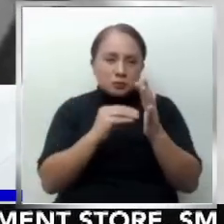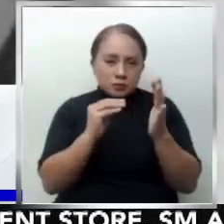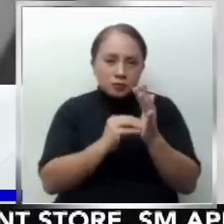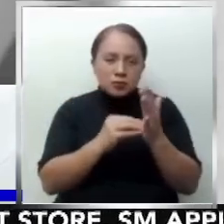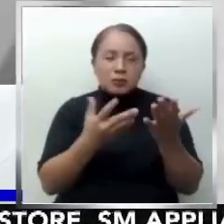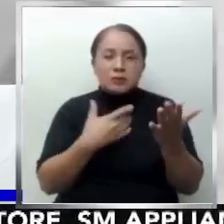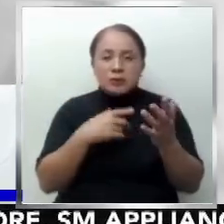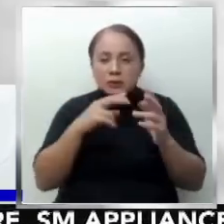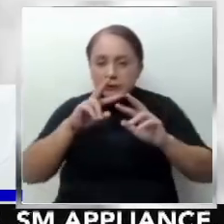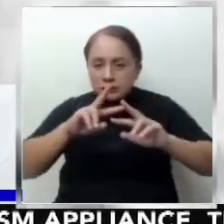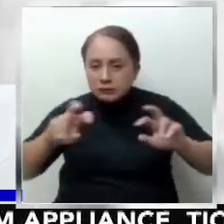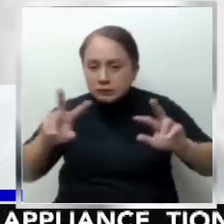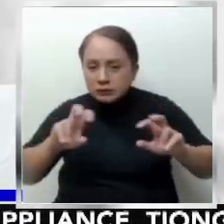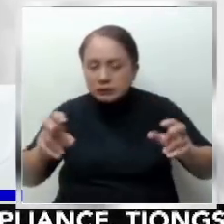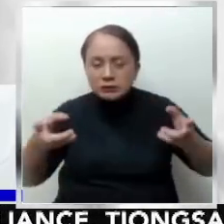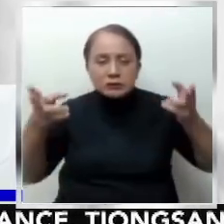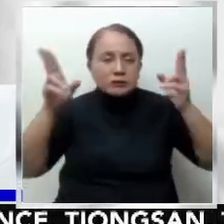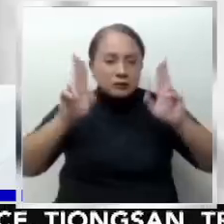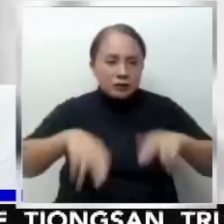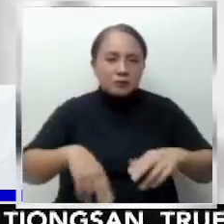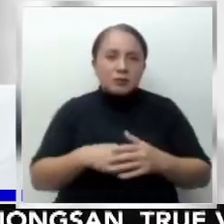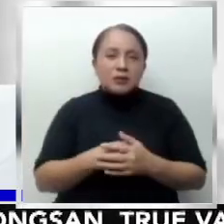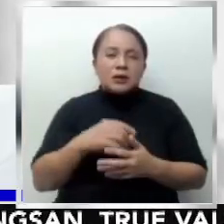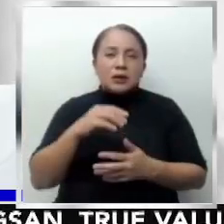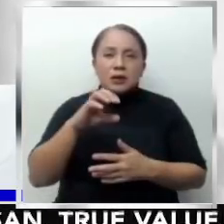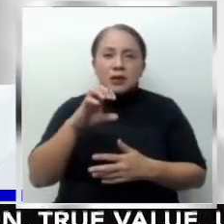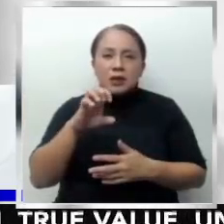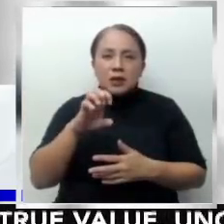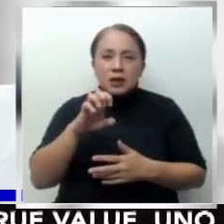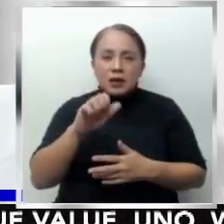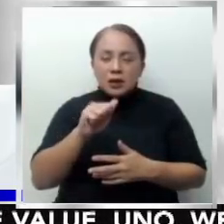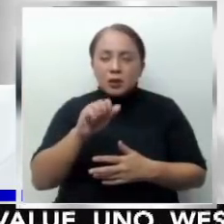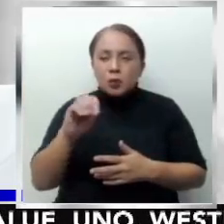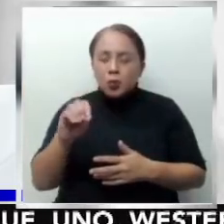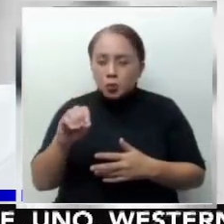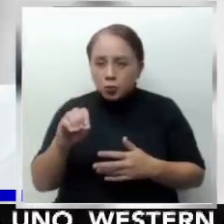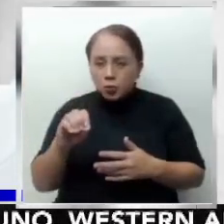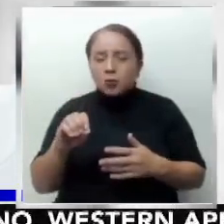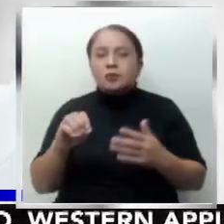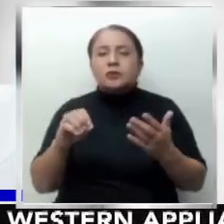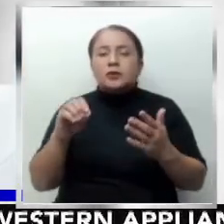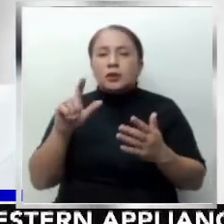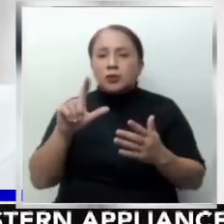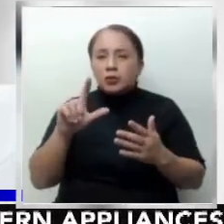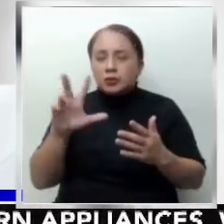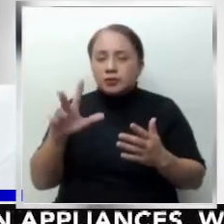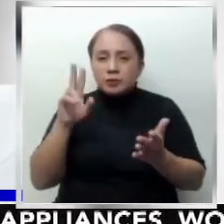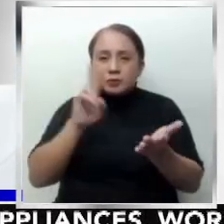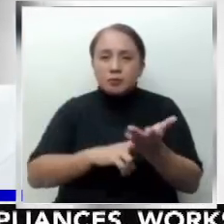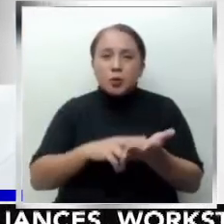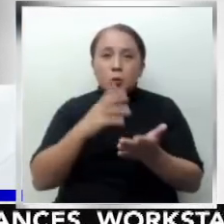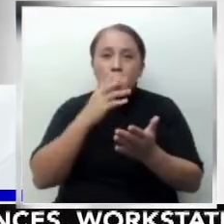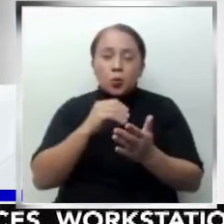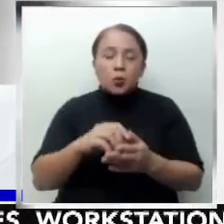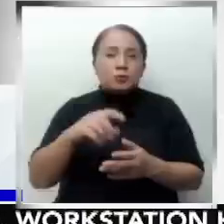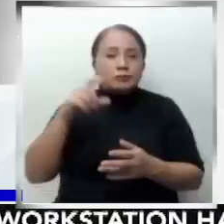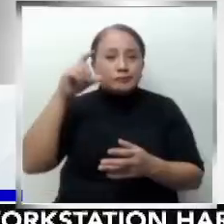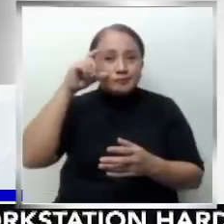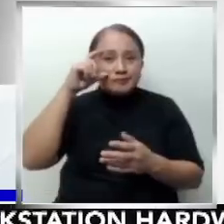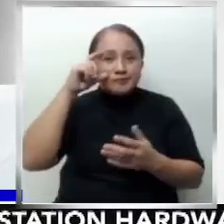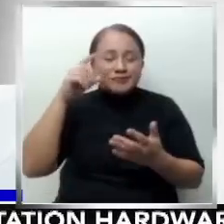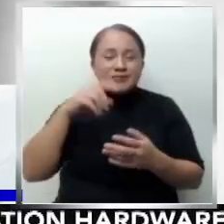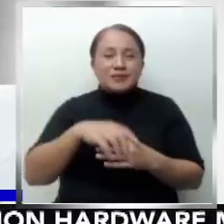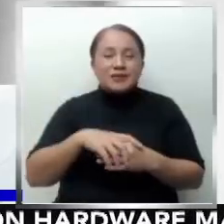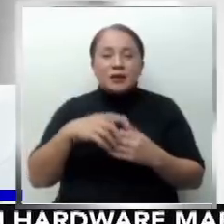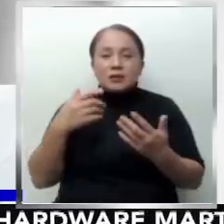imbestigahan ang nangyari. Ang AO 35 ay administrative order na nilagdaan ni Pangulong Noynoy Aquino para imbestigahan